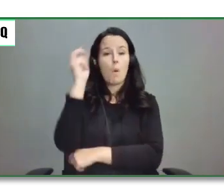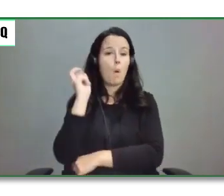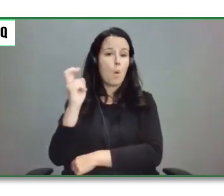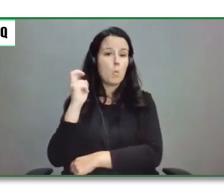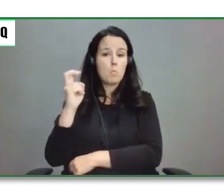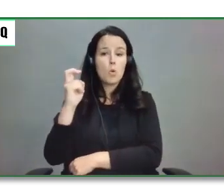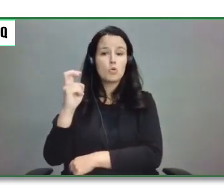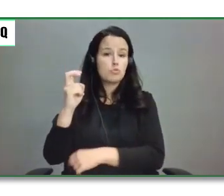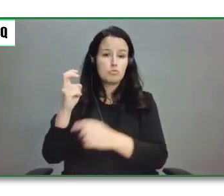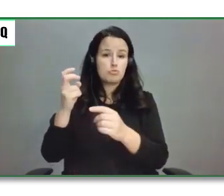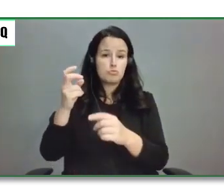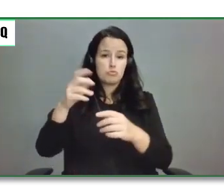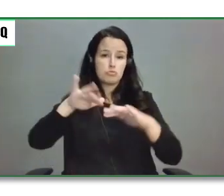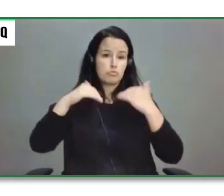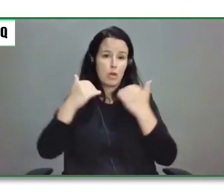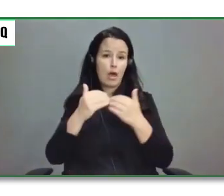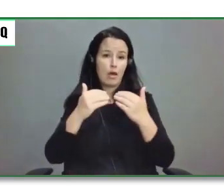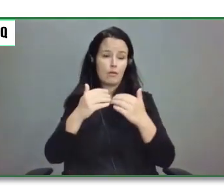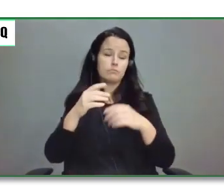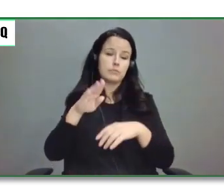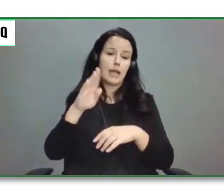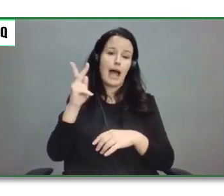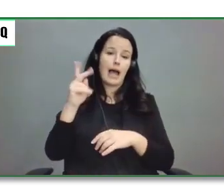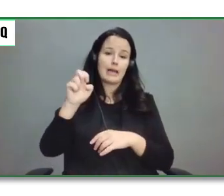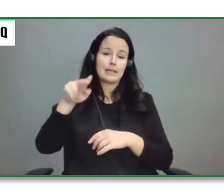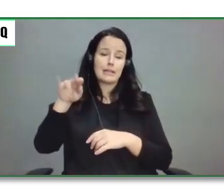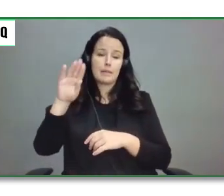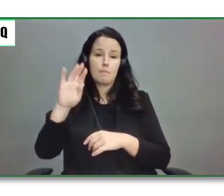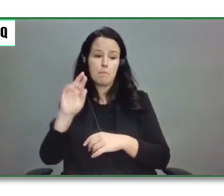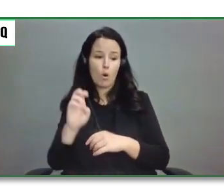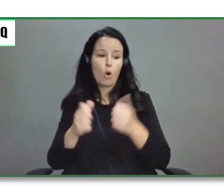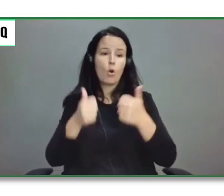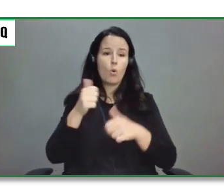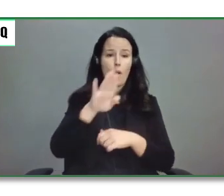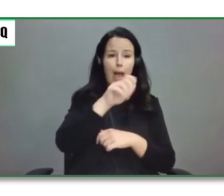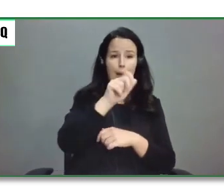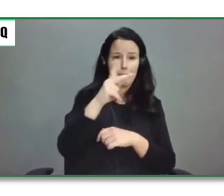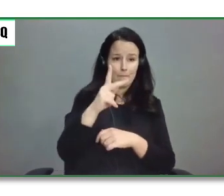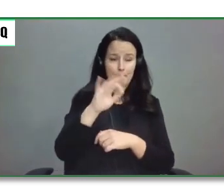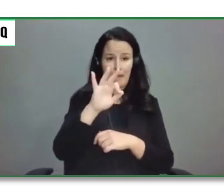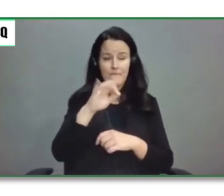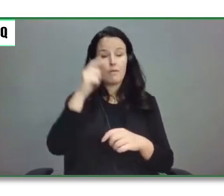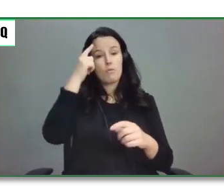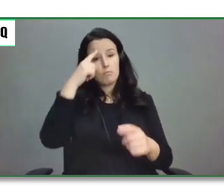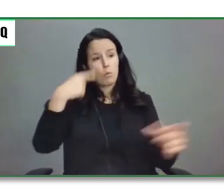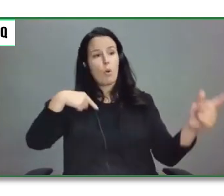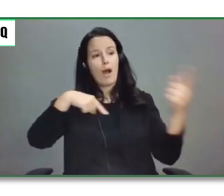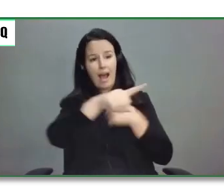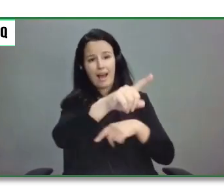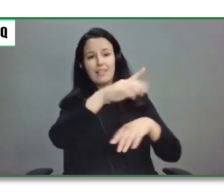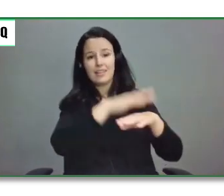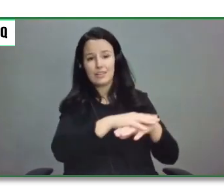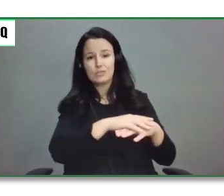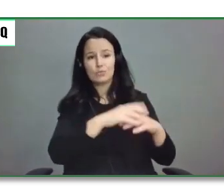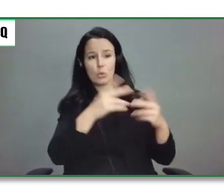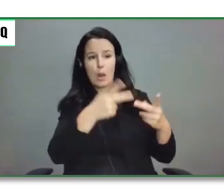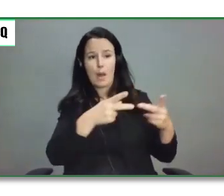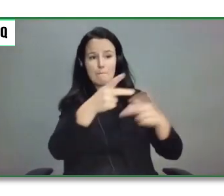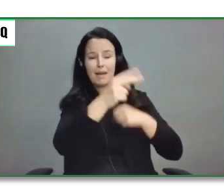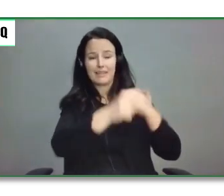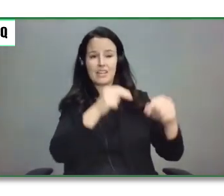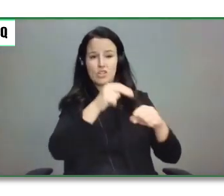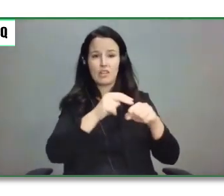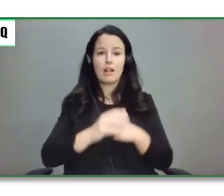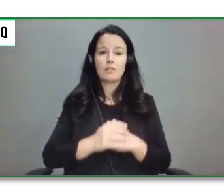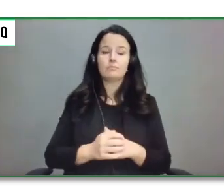de Canmore et de Banff afin de se rendre à leur destination dans le parc national de Banff. Tous les bus